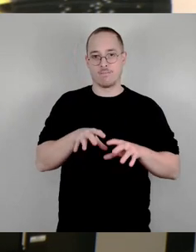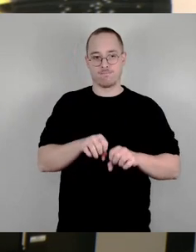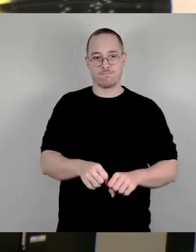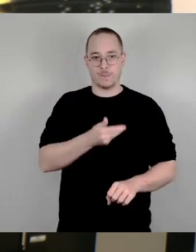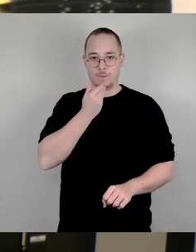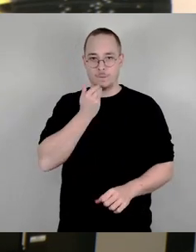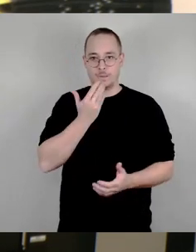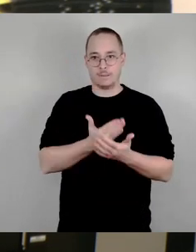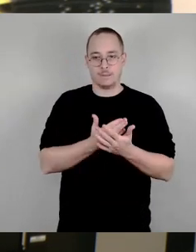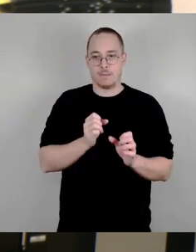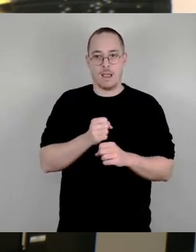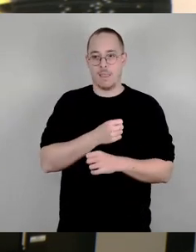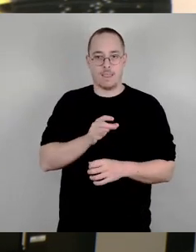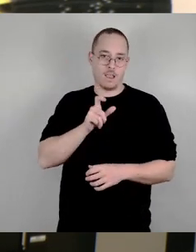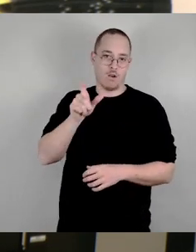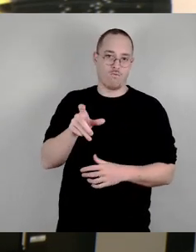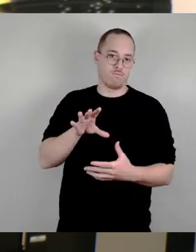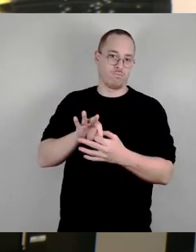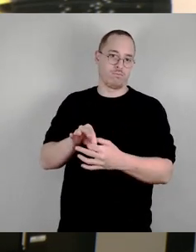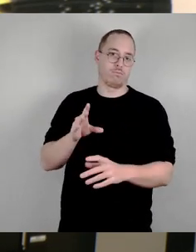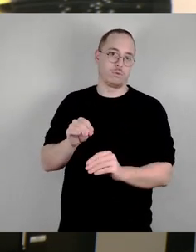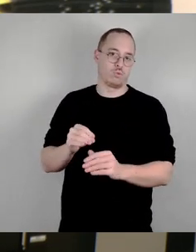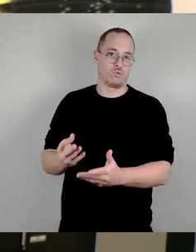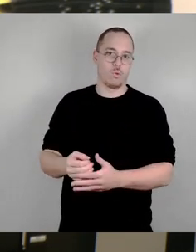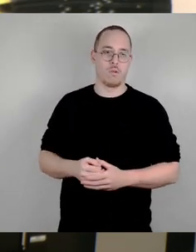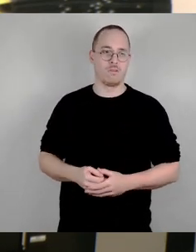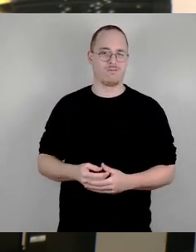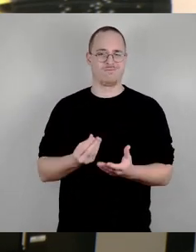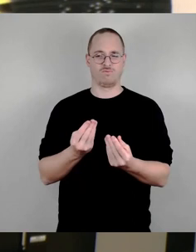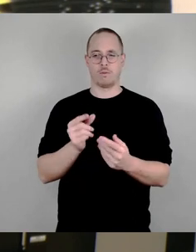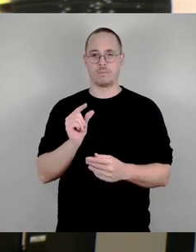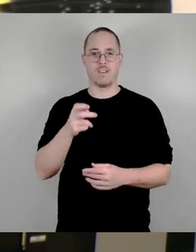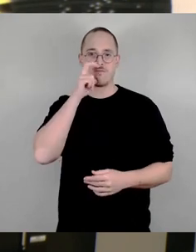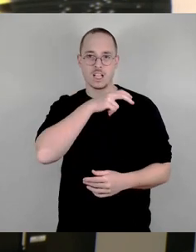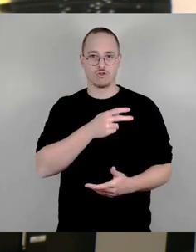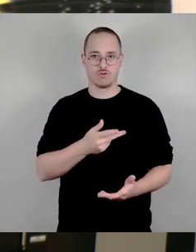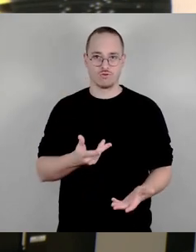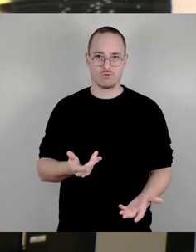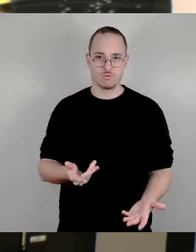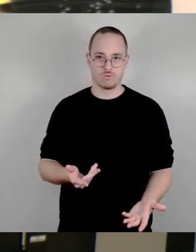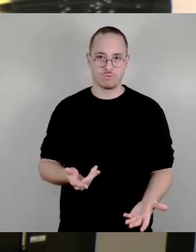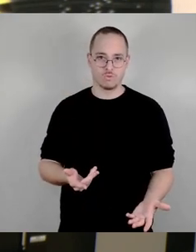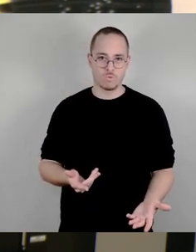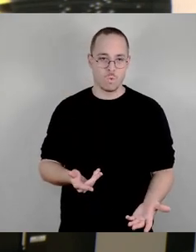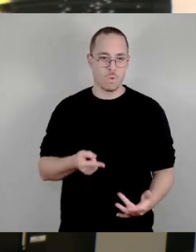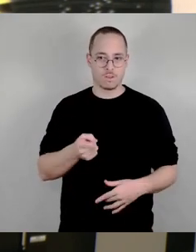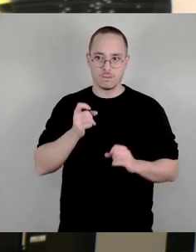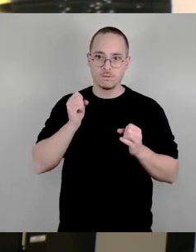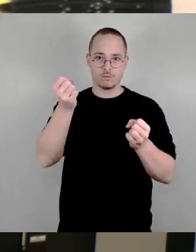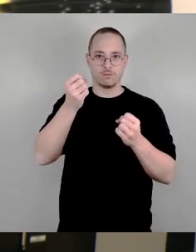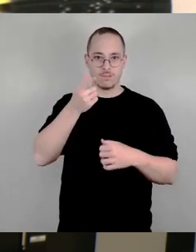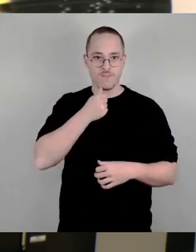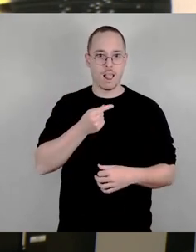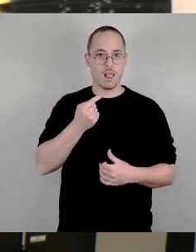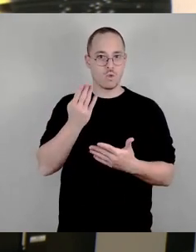Eigentlich, ich muss mal sagen, fast frech, weil immerhin gibt es dort Bemühungen und die klare Absicht der Landeshauptstadt, diese